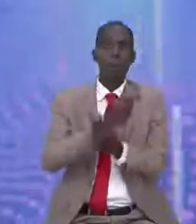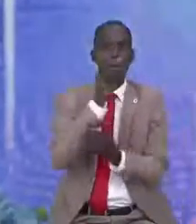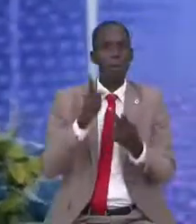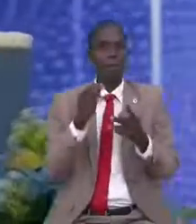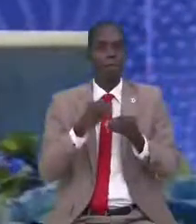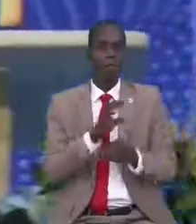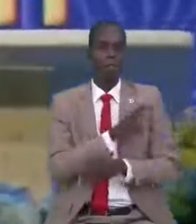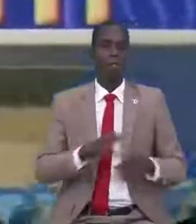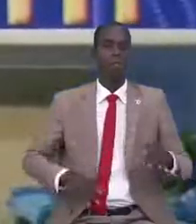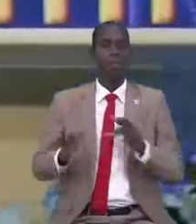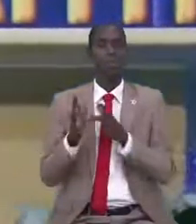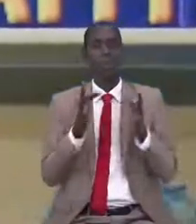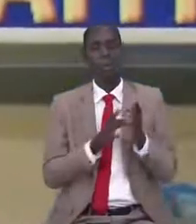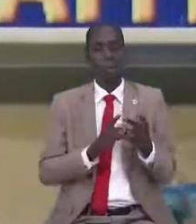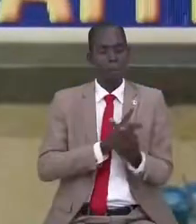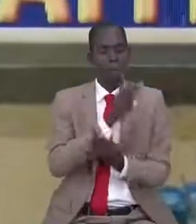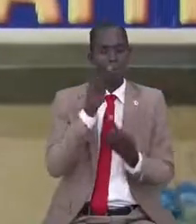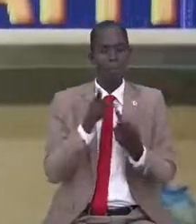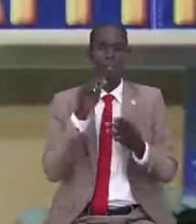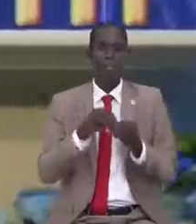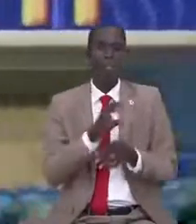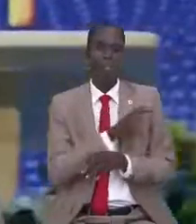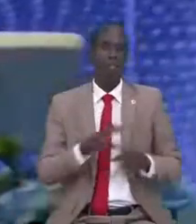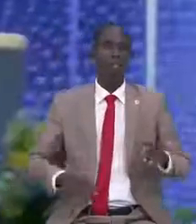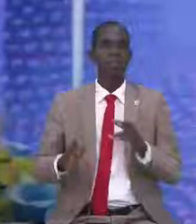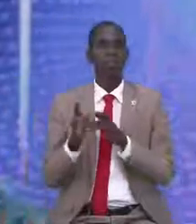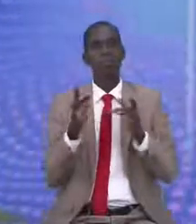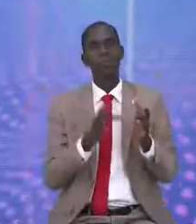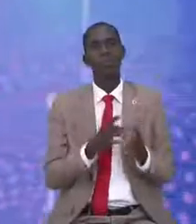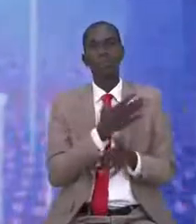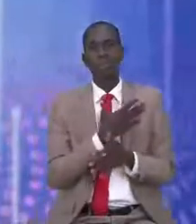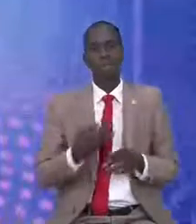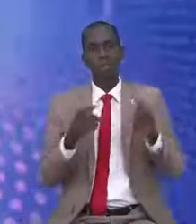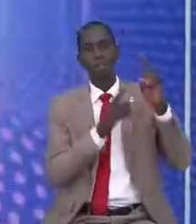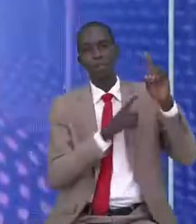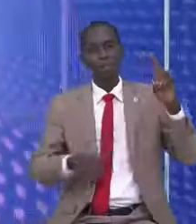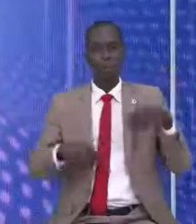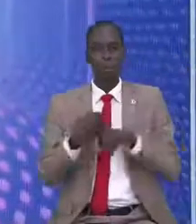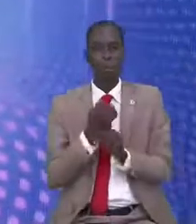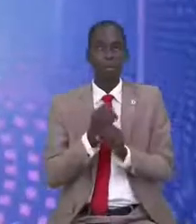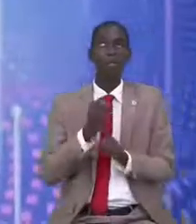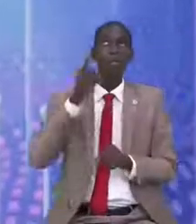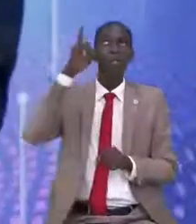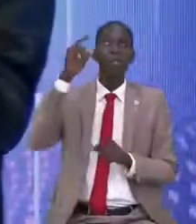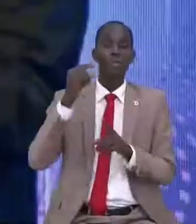en Christ. Parfait en Christ. Et que le Seigneur